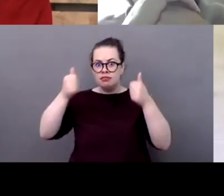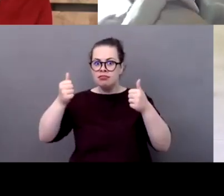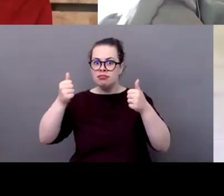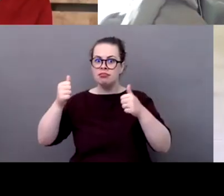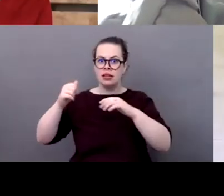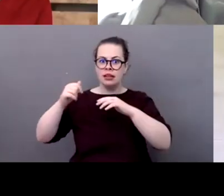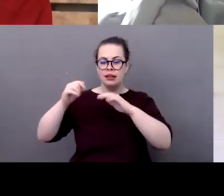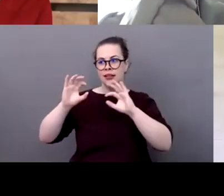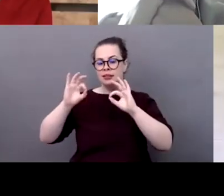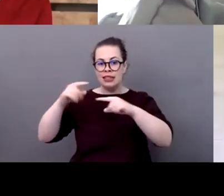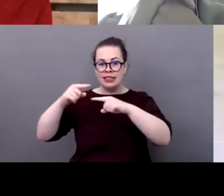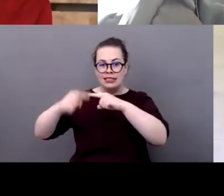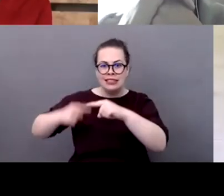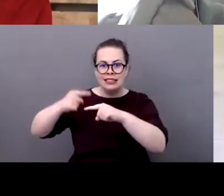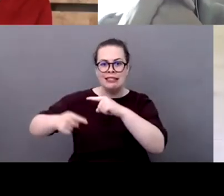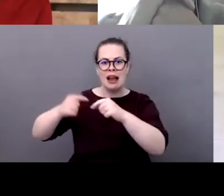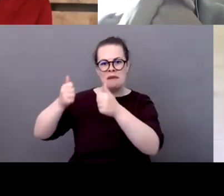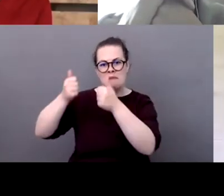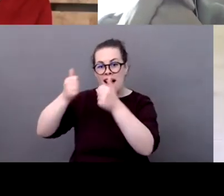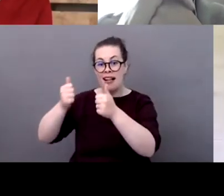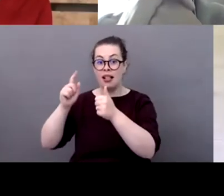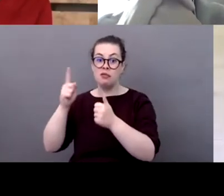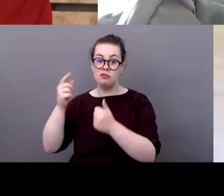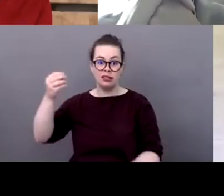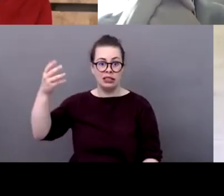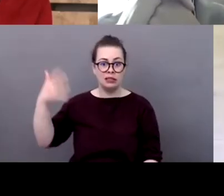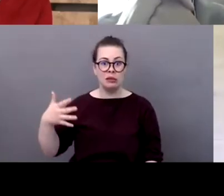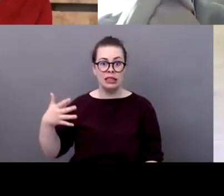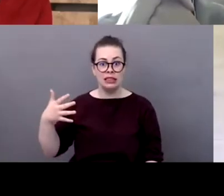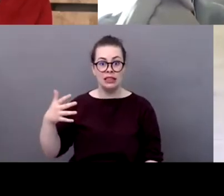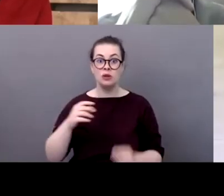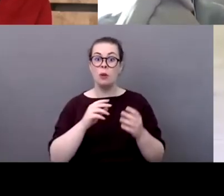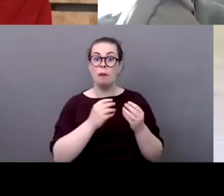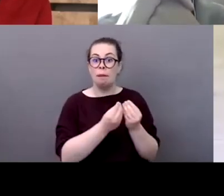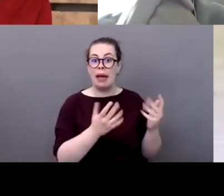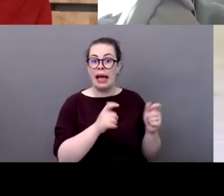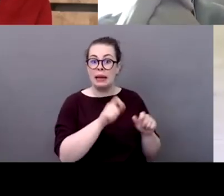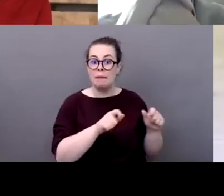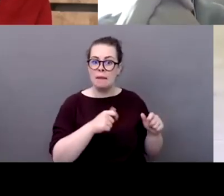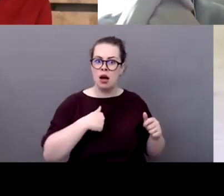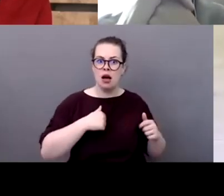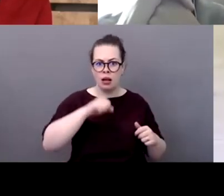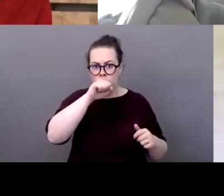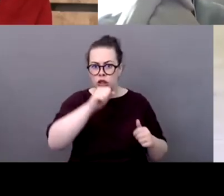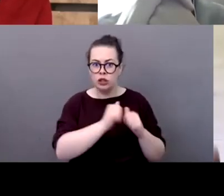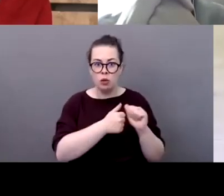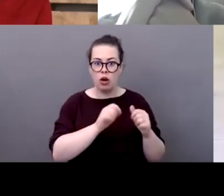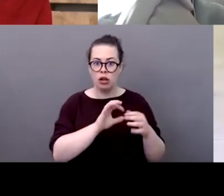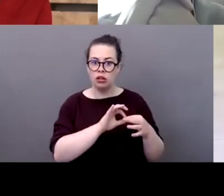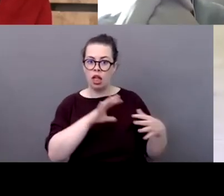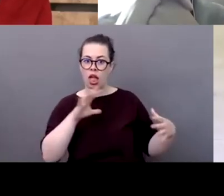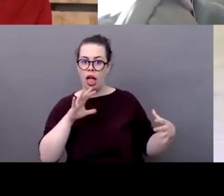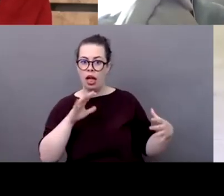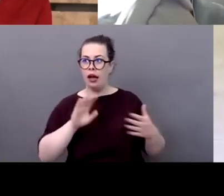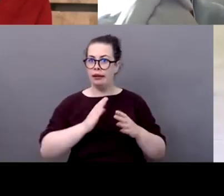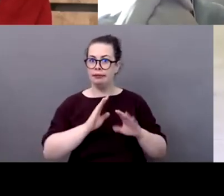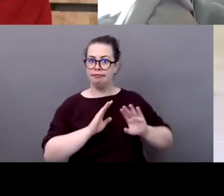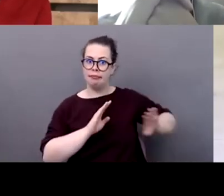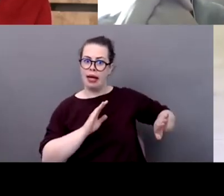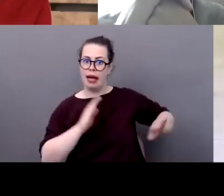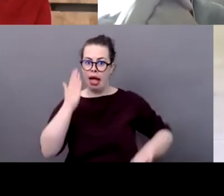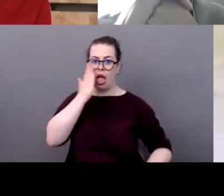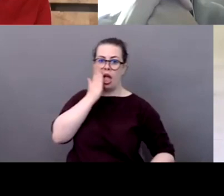too exclusive and exclusionary because of the cost is prohibitive. So we do need more low cost solutions, and that needs more funding